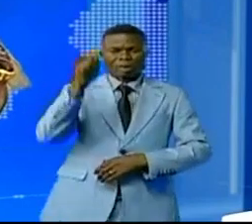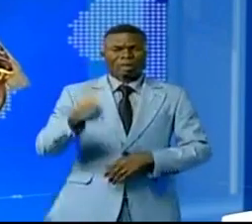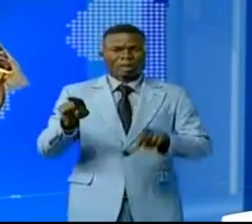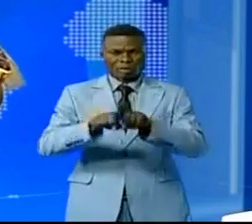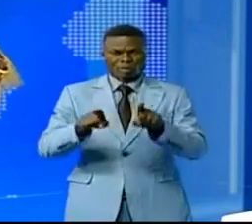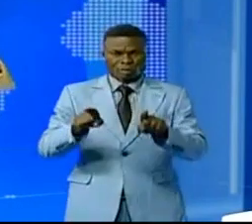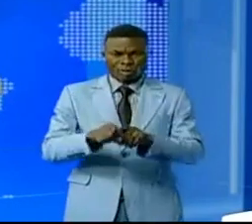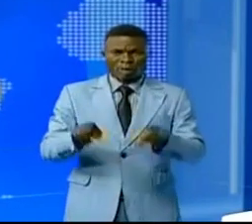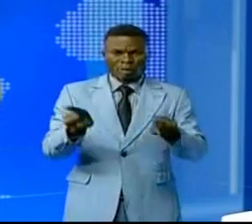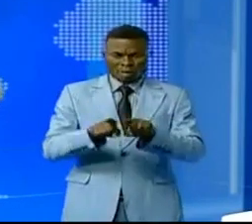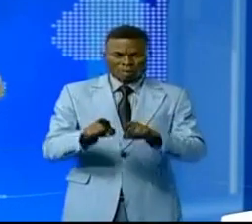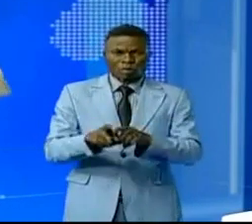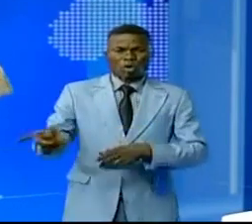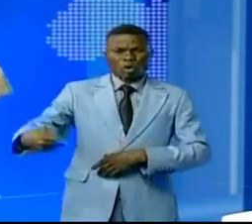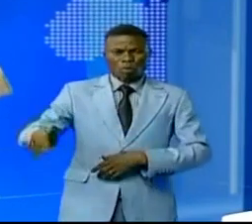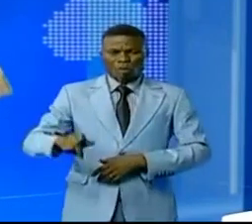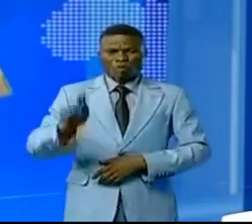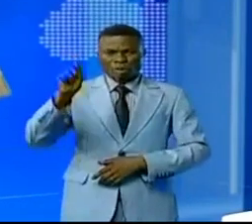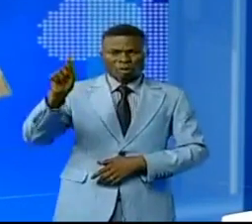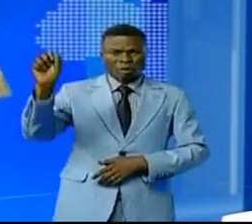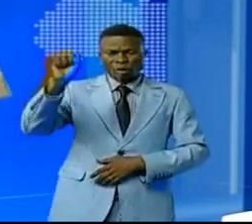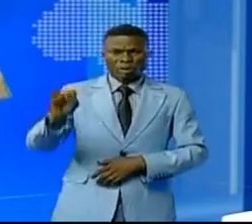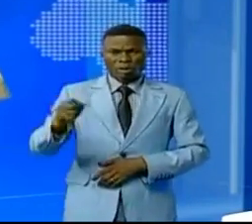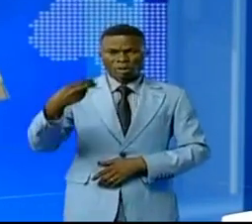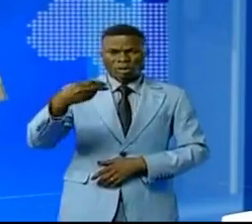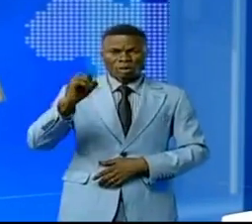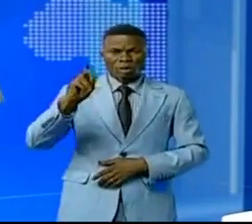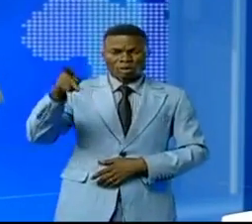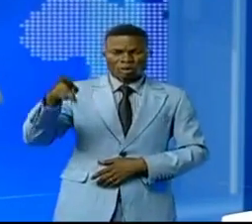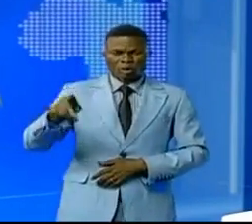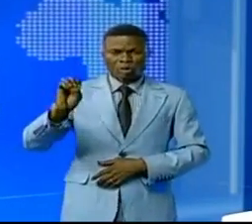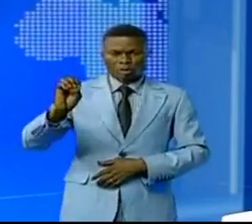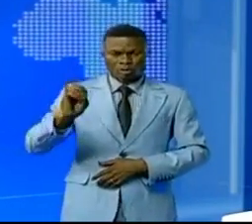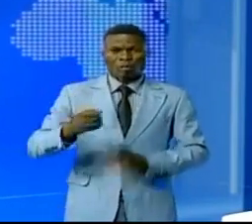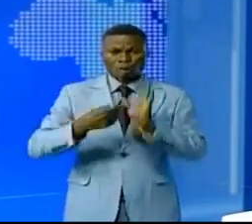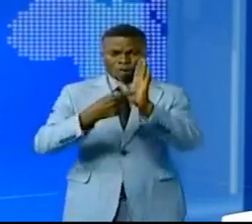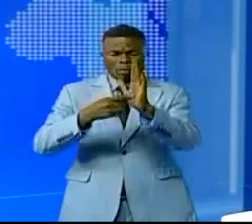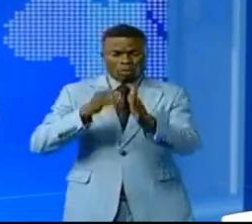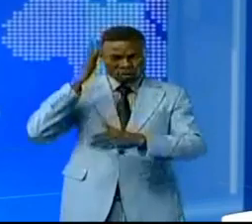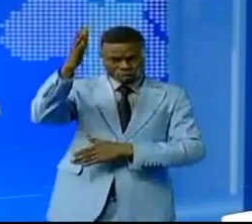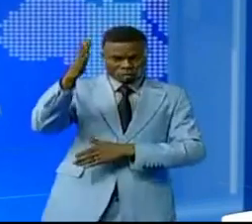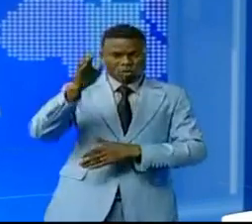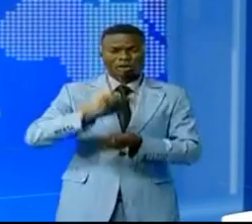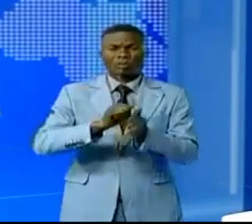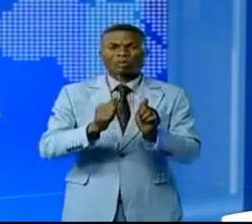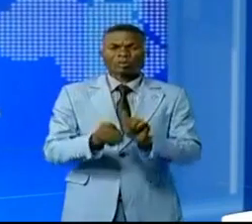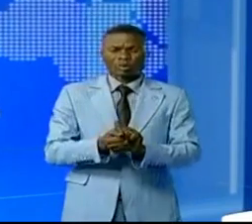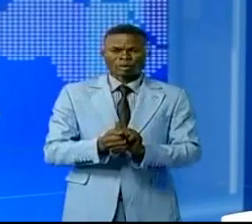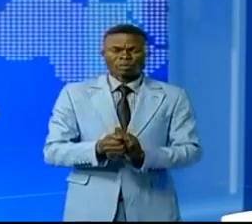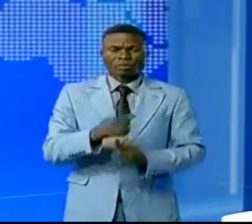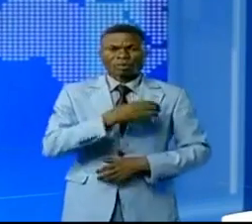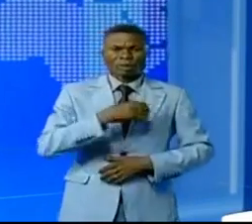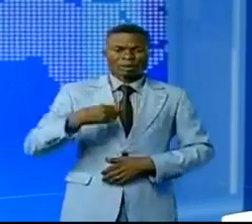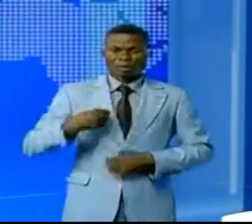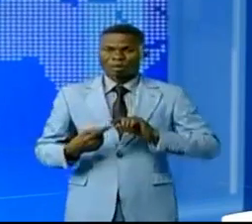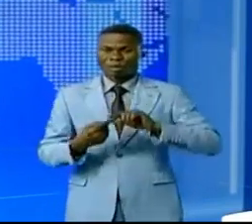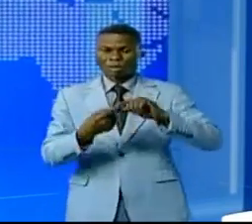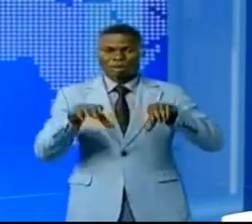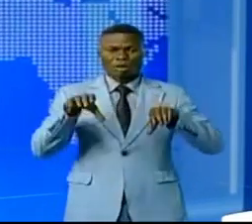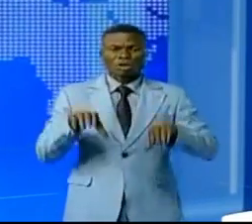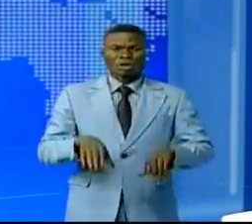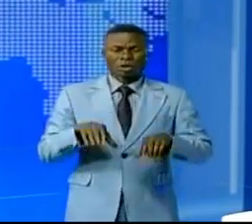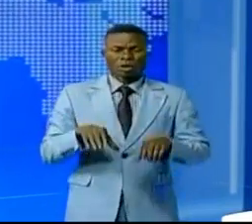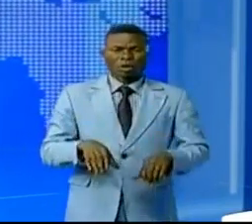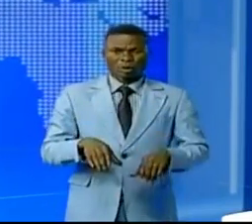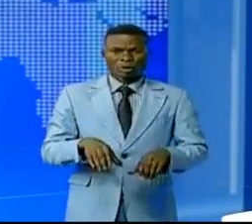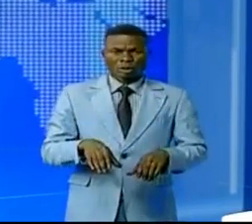Tchopo. Images et commentaires dans nos prochaines éditions. Les femmes d'exception du Congo passent